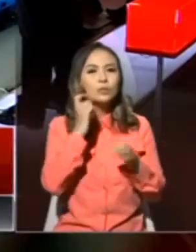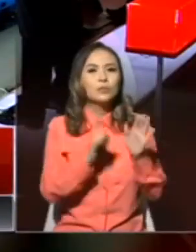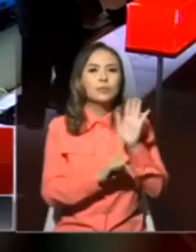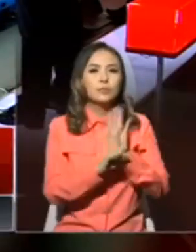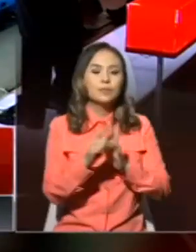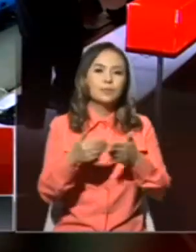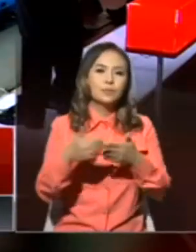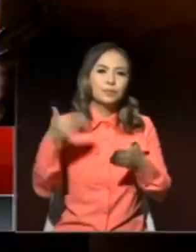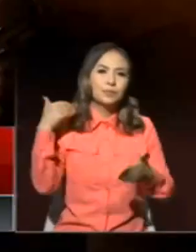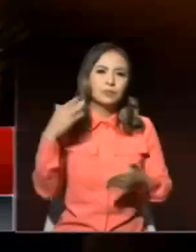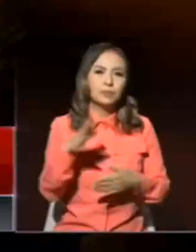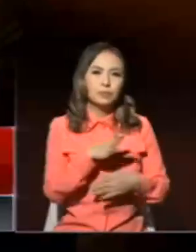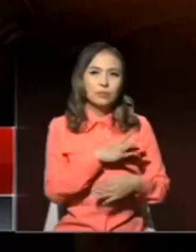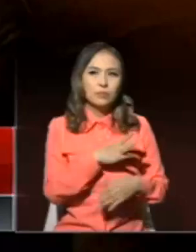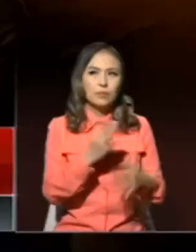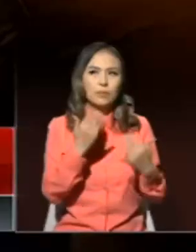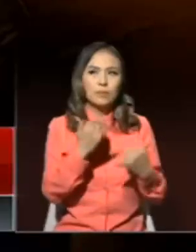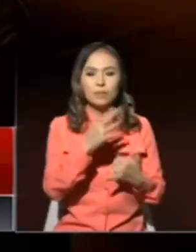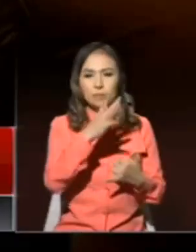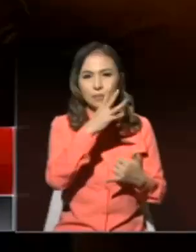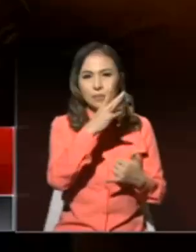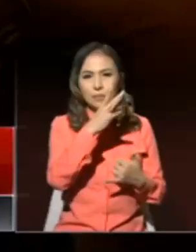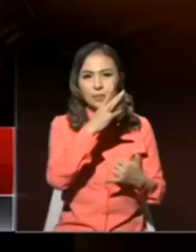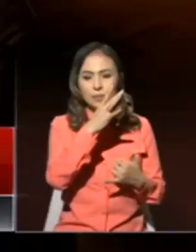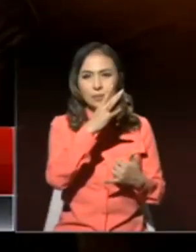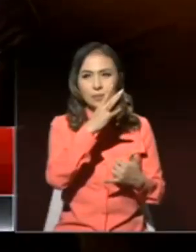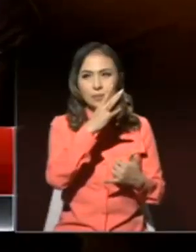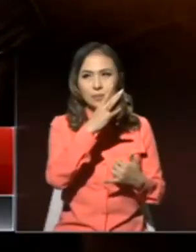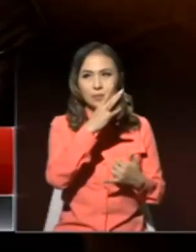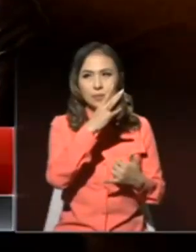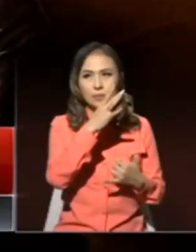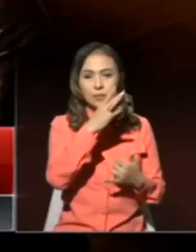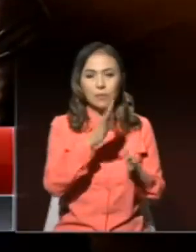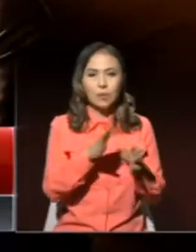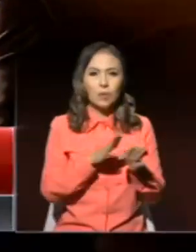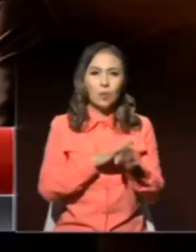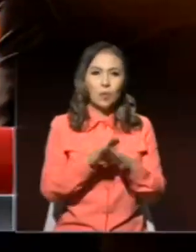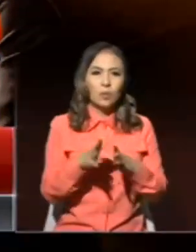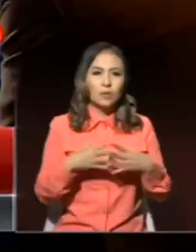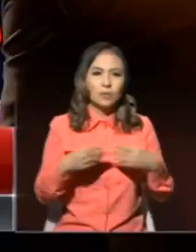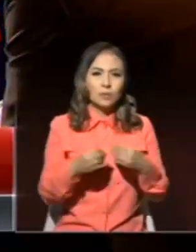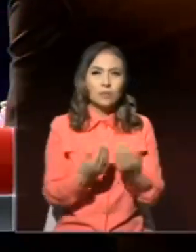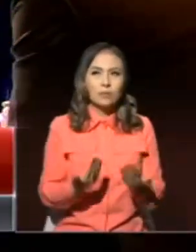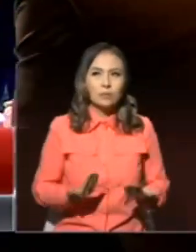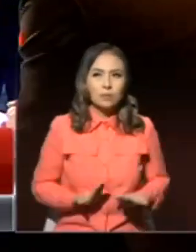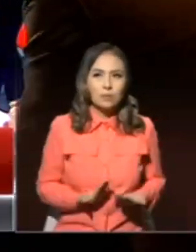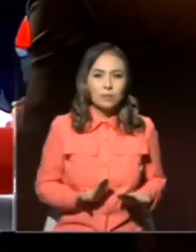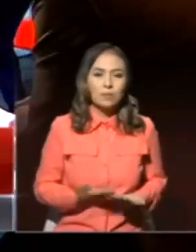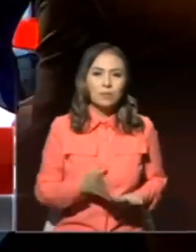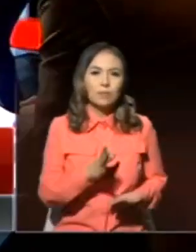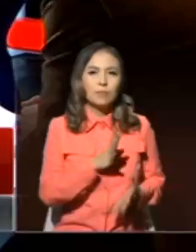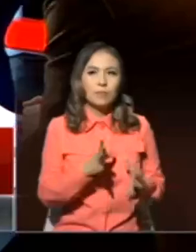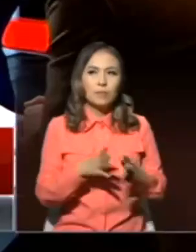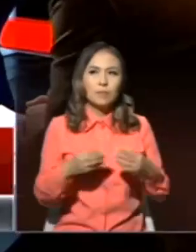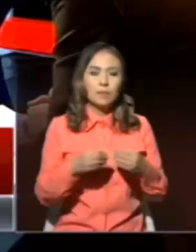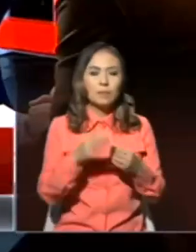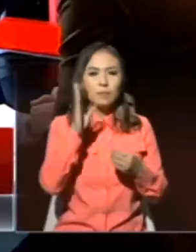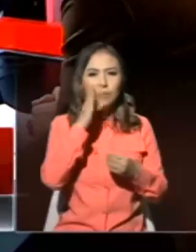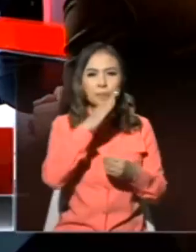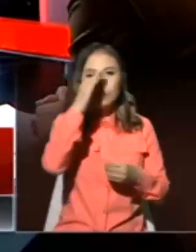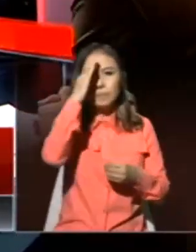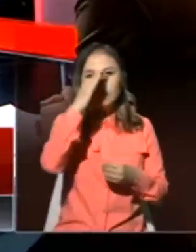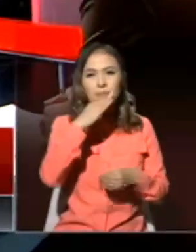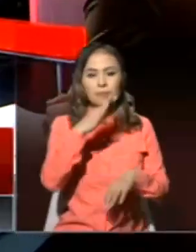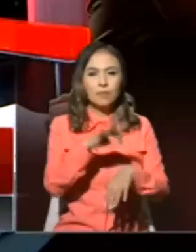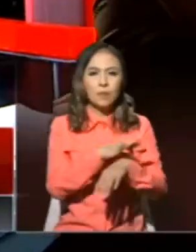бәрі. Қазіргі таңда мен толыққанды отбасында тұрамын. Отбасында әкем бар, анам бар,